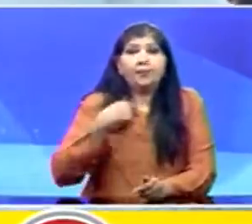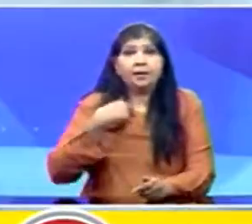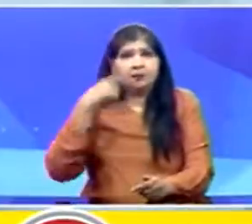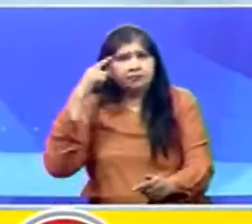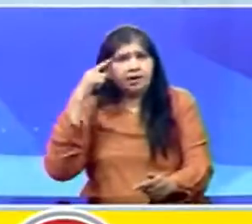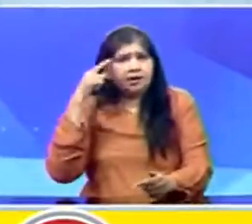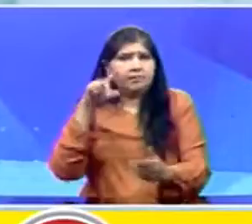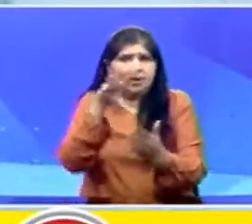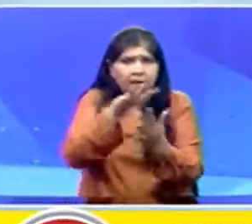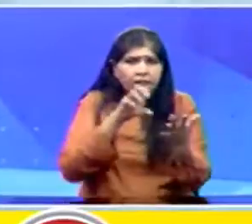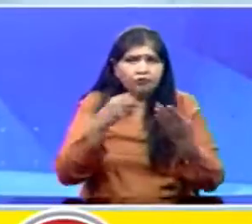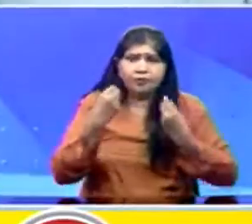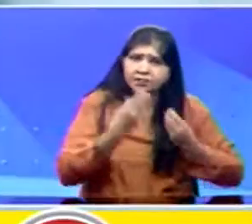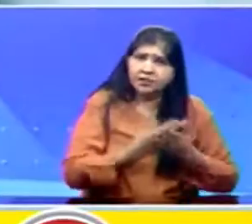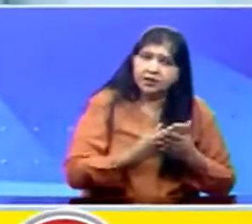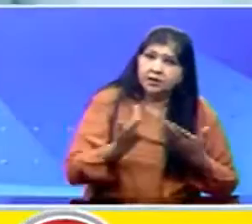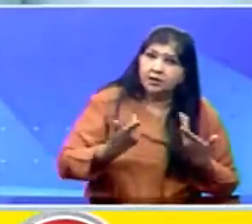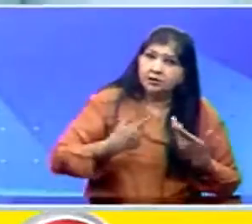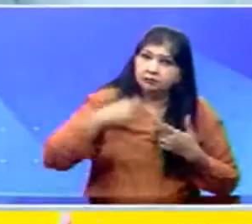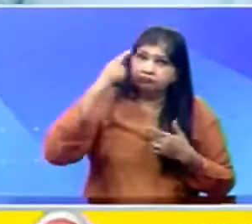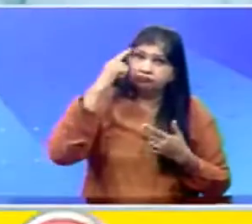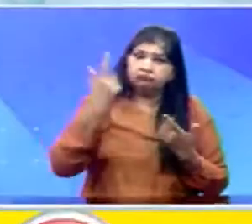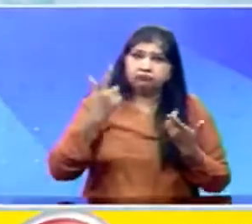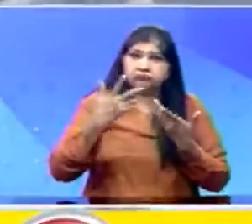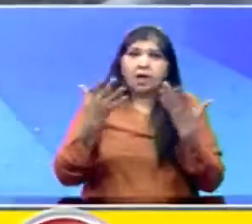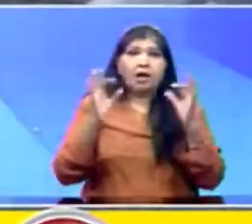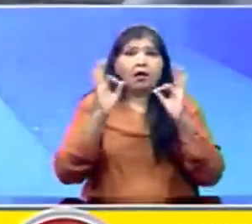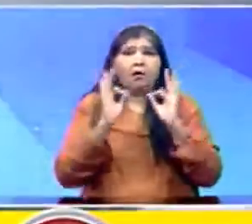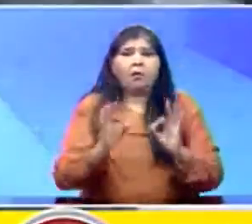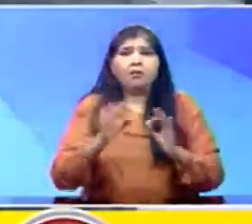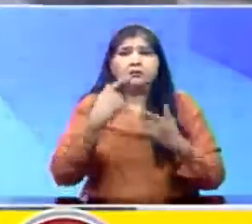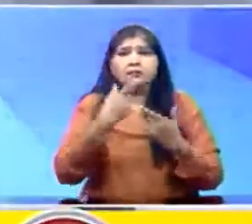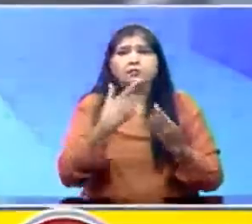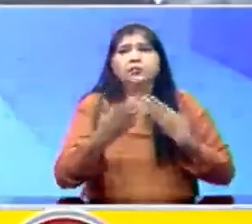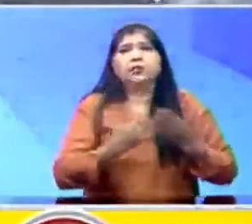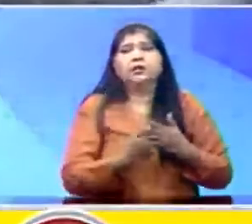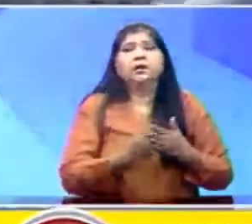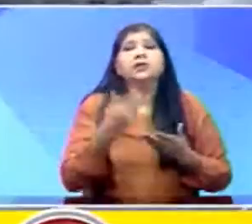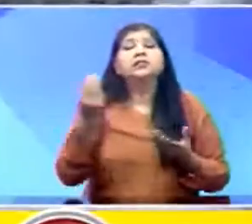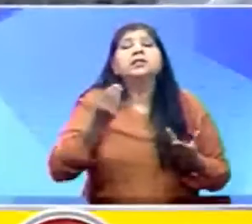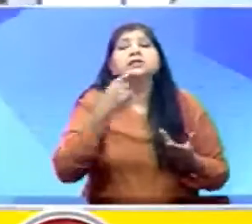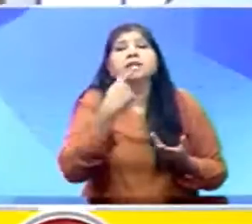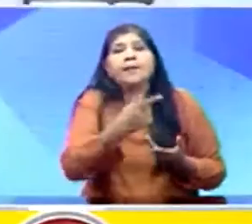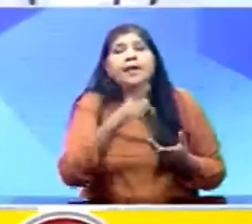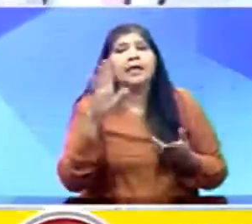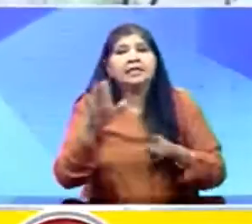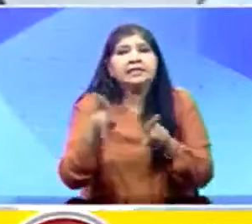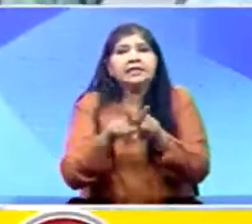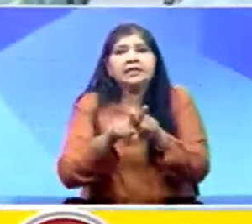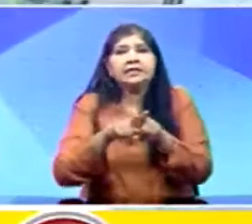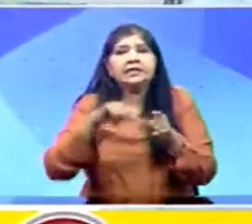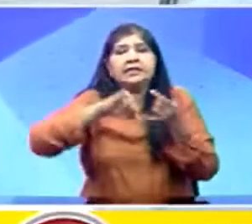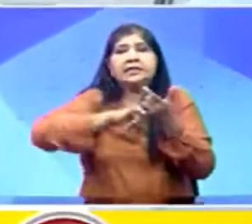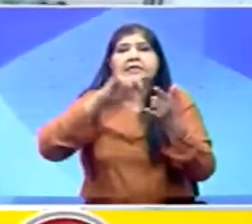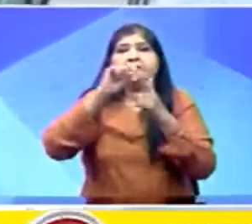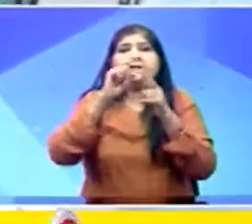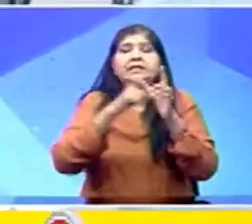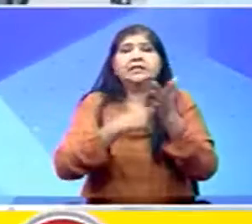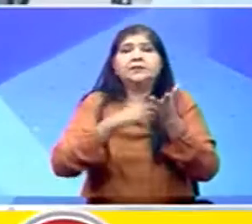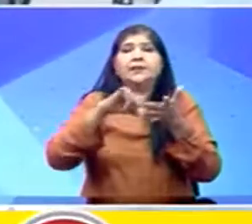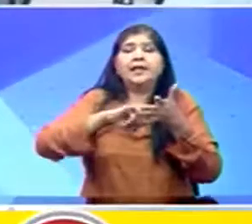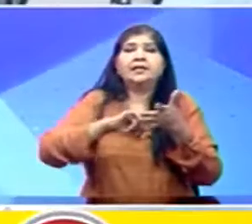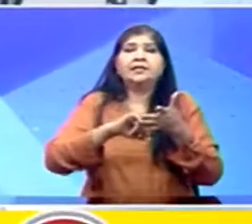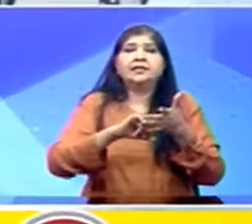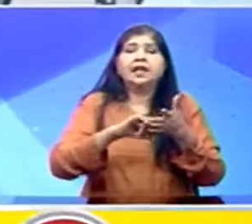बारे में जानेंगे तो हैरान हुए बिला नहीं रह पाएंगे जैसे की स्पेस स्टार्टप की